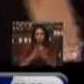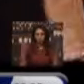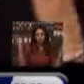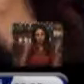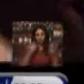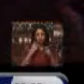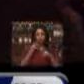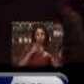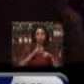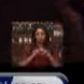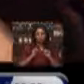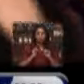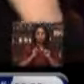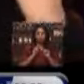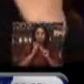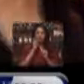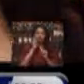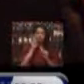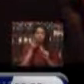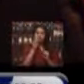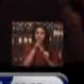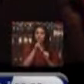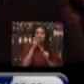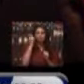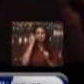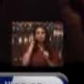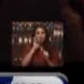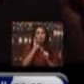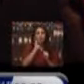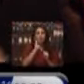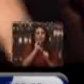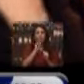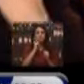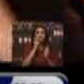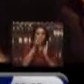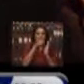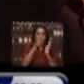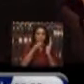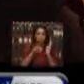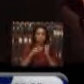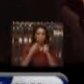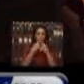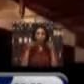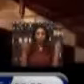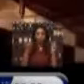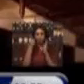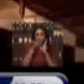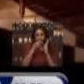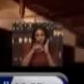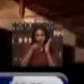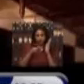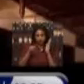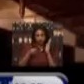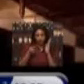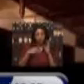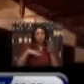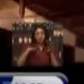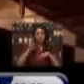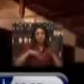بعالج فيها أي حاجة تيجي على يعني في بالي،